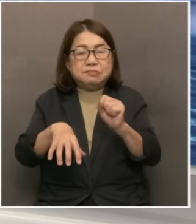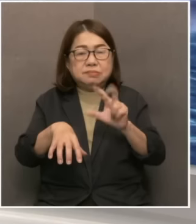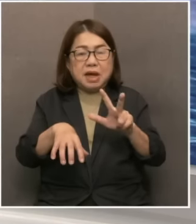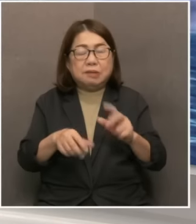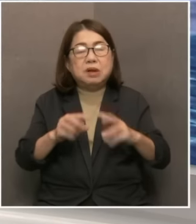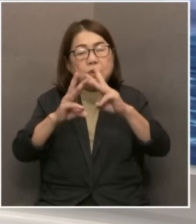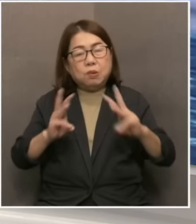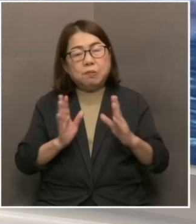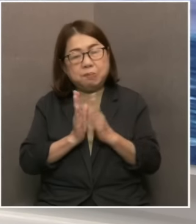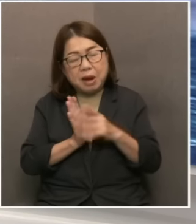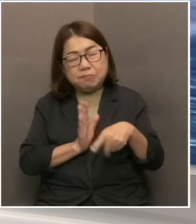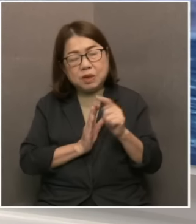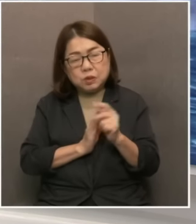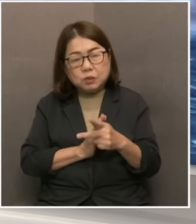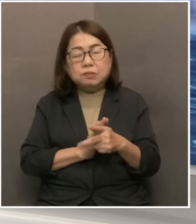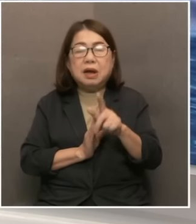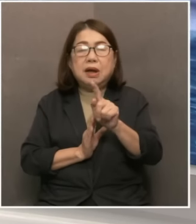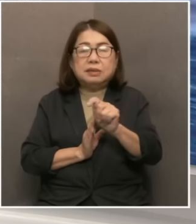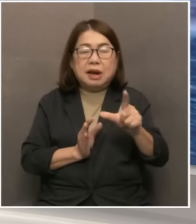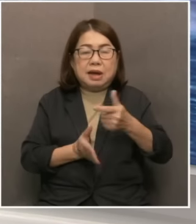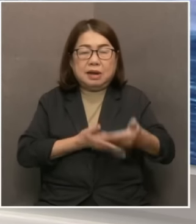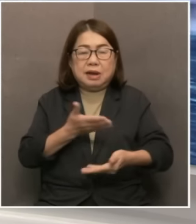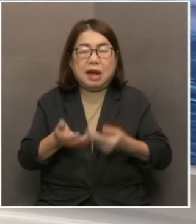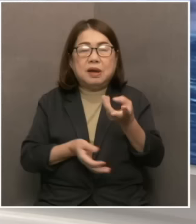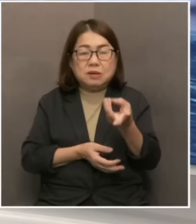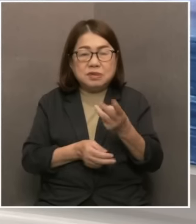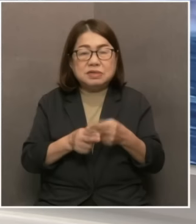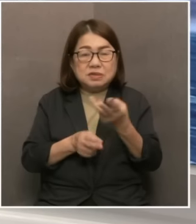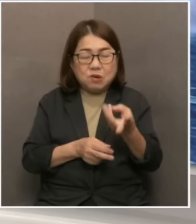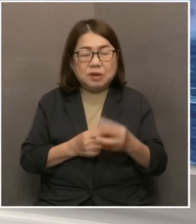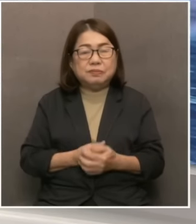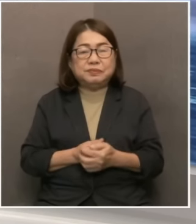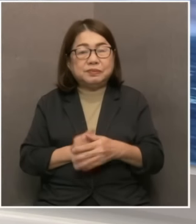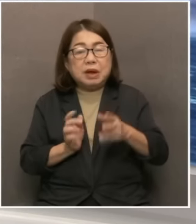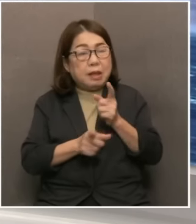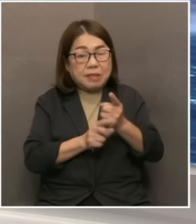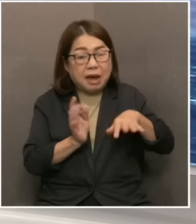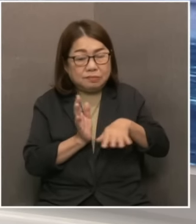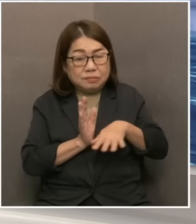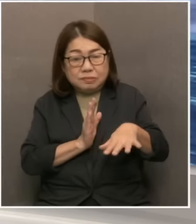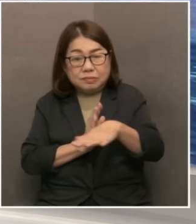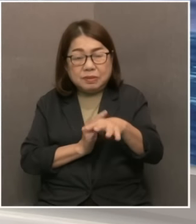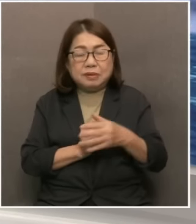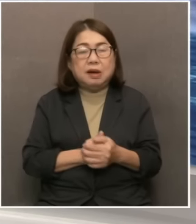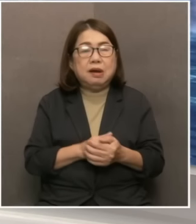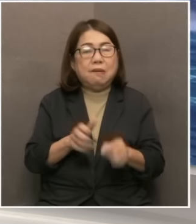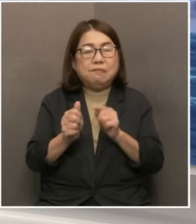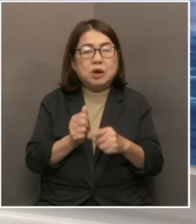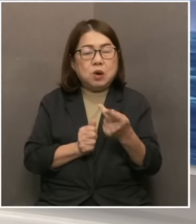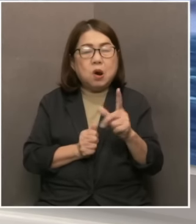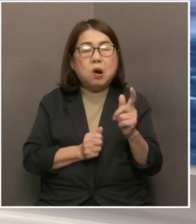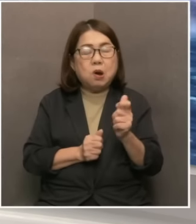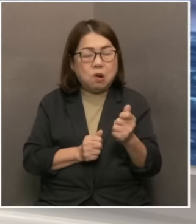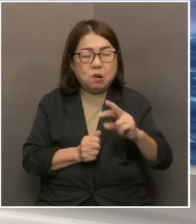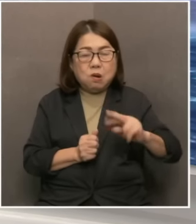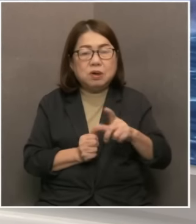ปทุมคงคาแล้วก็ตลาดน้อยค่ะไล่ลงมาตามแม่น้ำเลยนะคะก็จะมีเขตคลองศาอีก 39ครัวเรือน